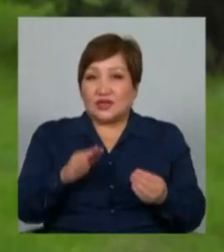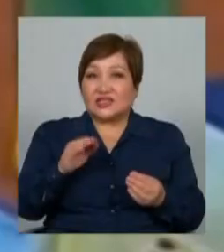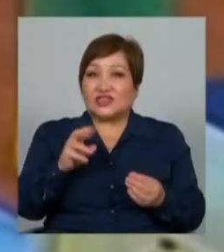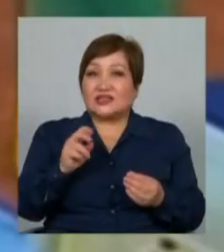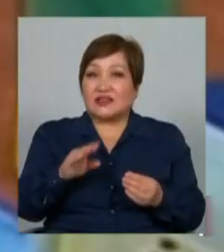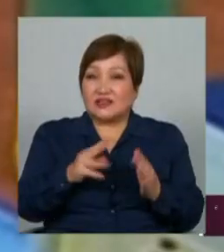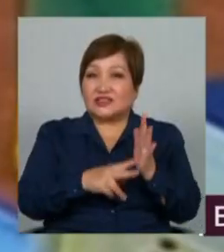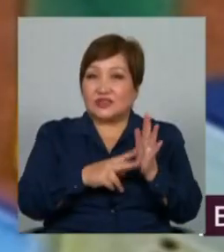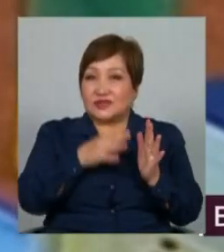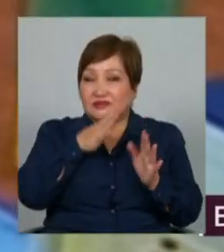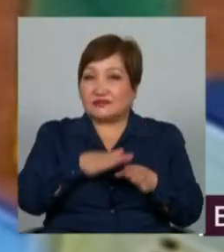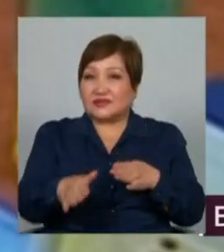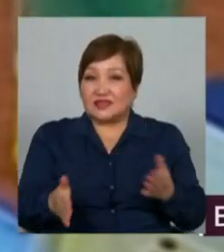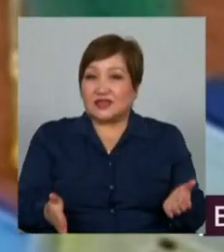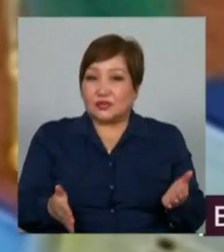тұр.